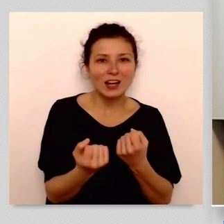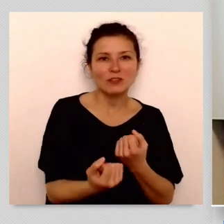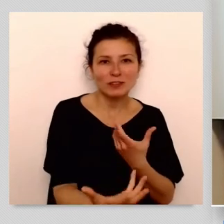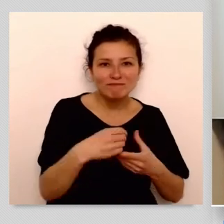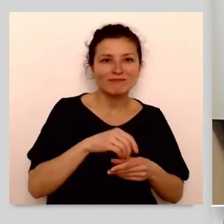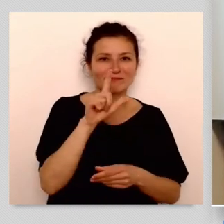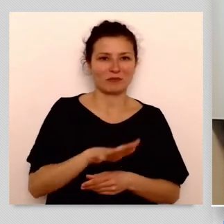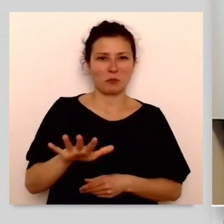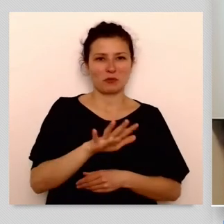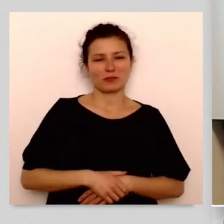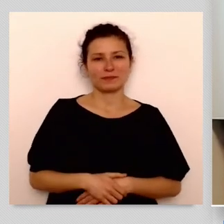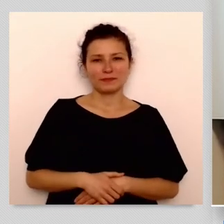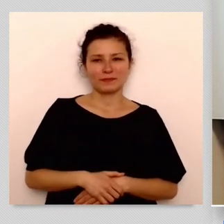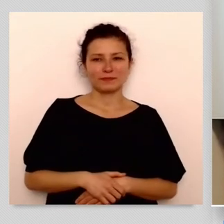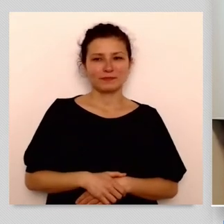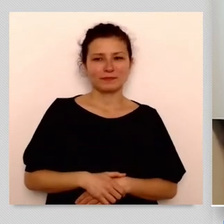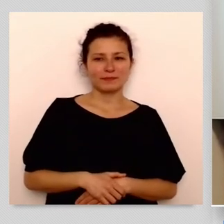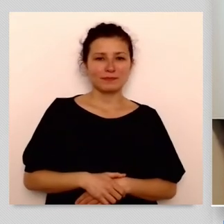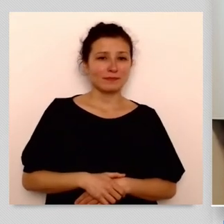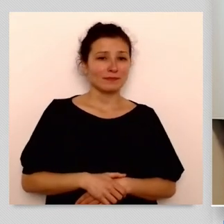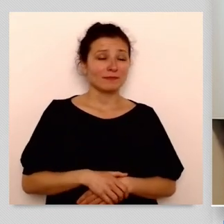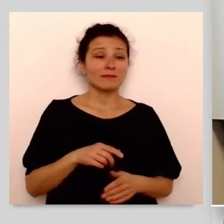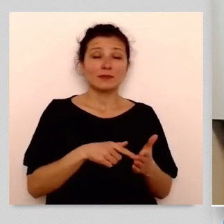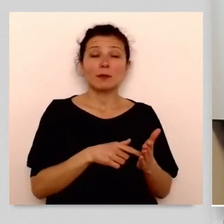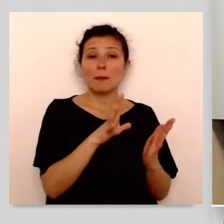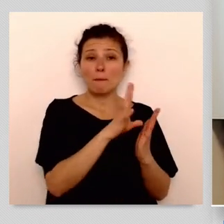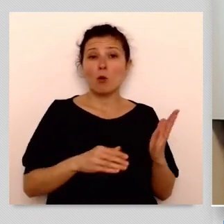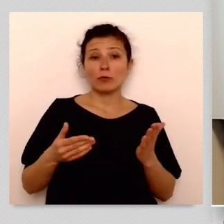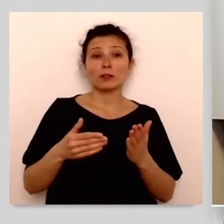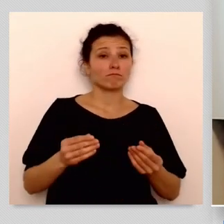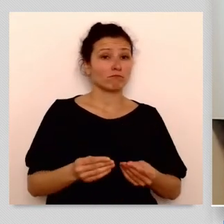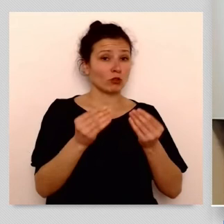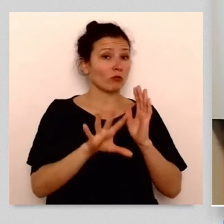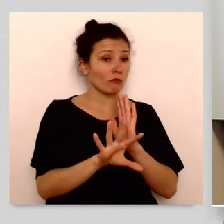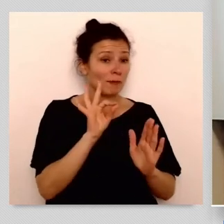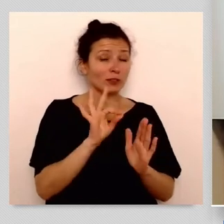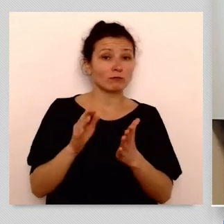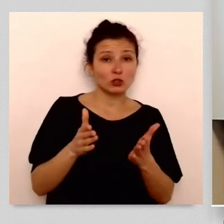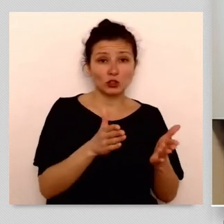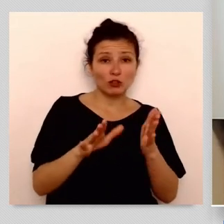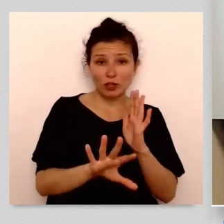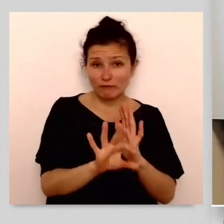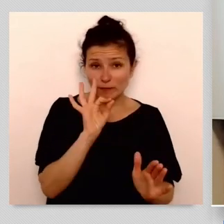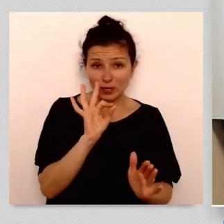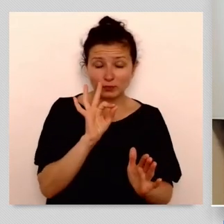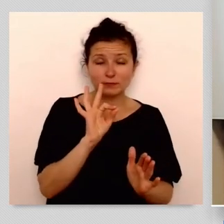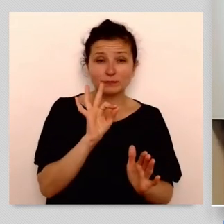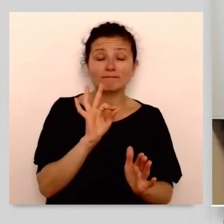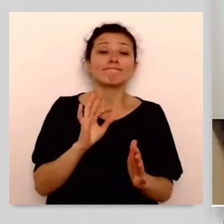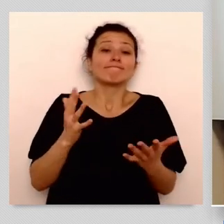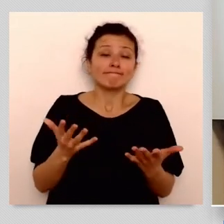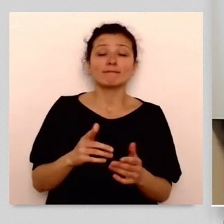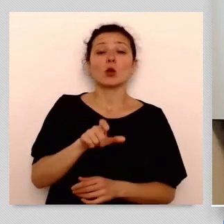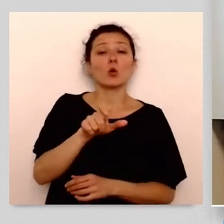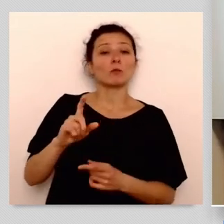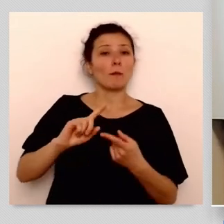żeby taki model rozwoju wybrać, taką ścieżkę wybrać, to jednak przede wszystkim politycy muszą